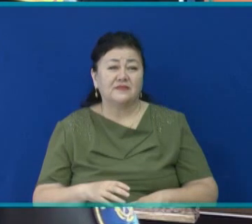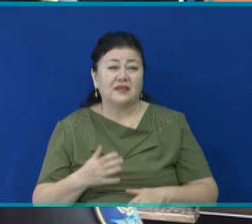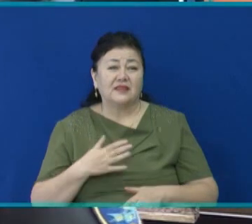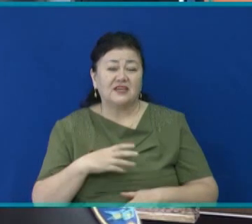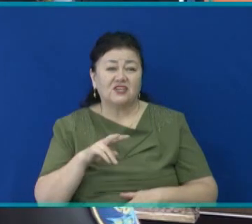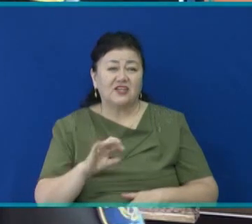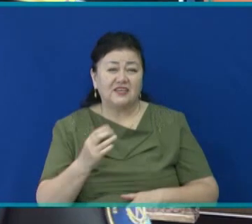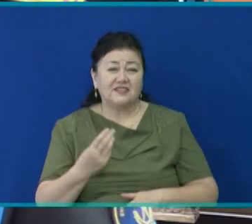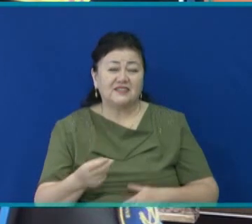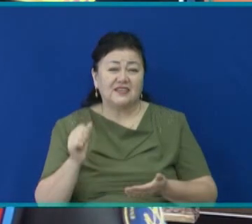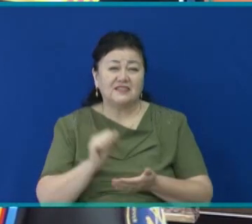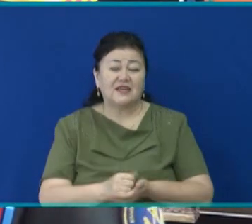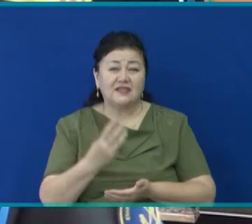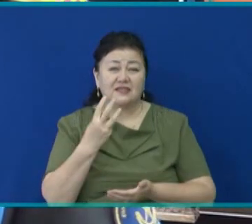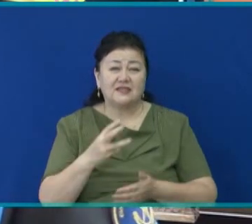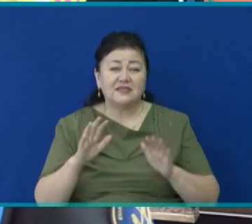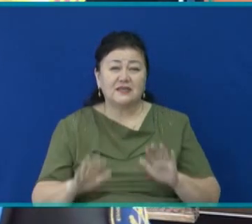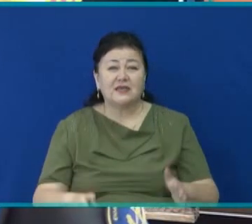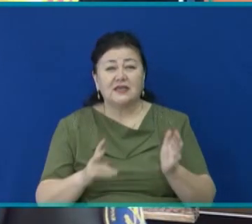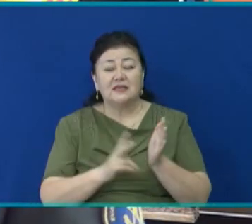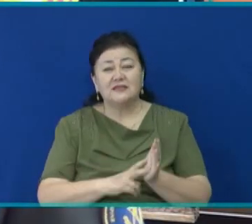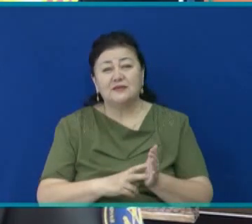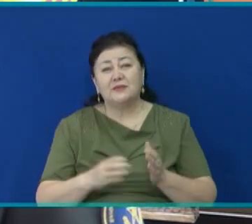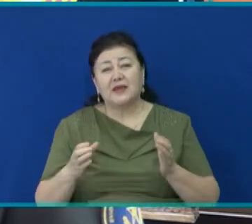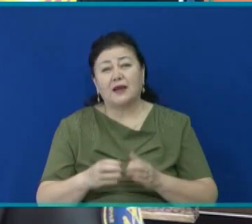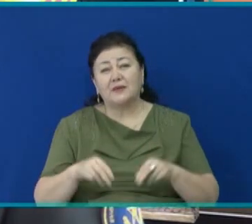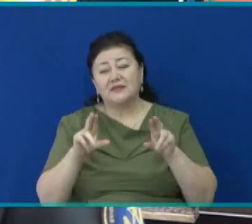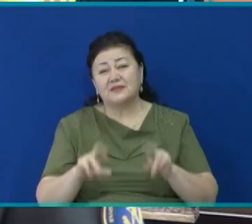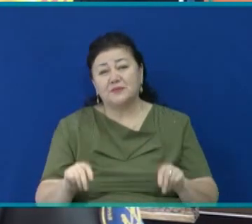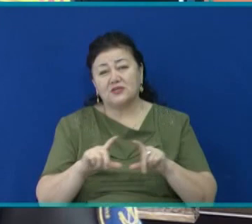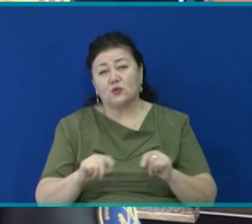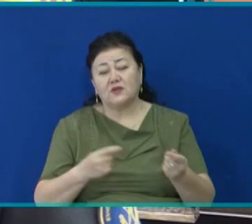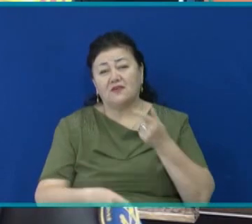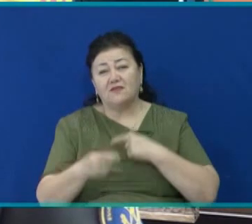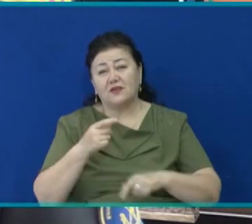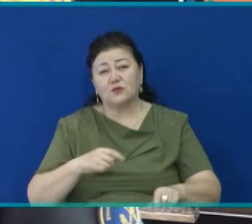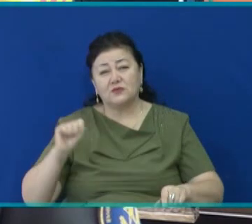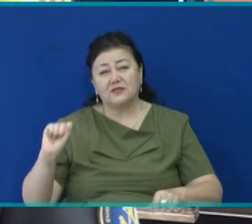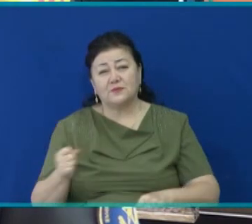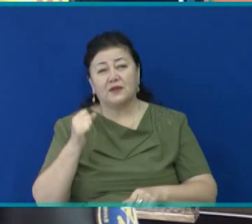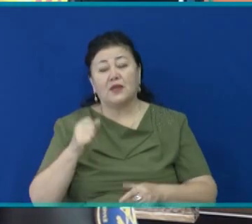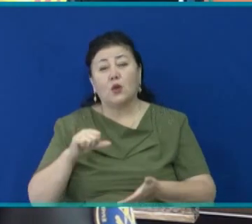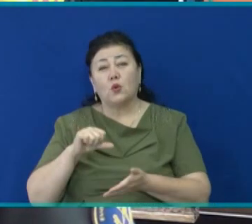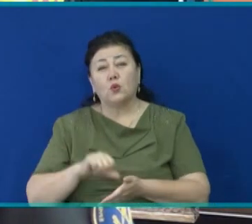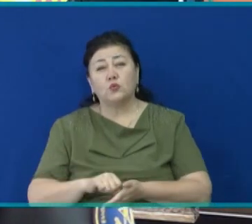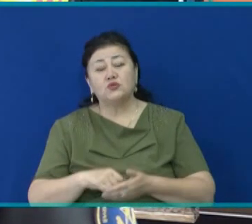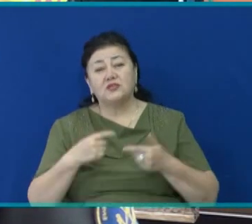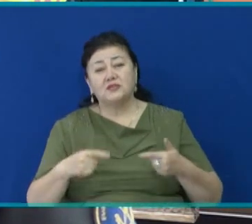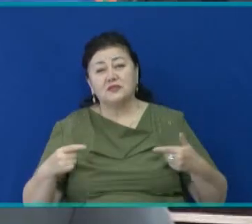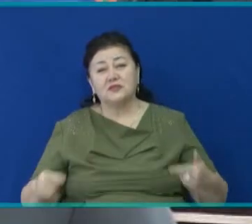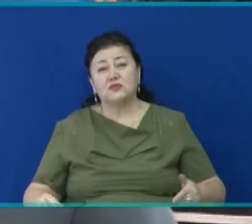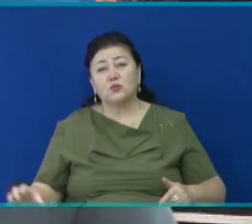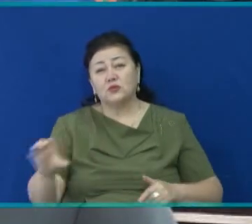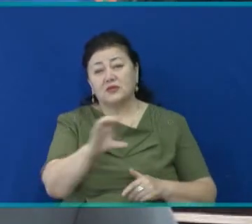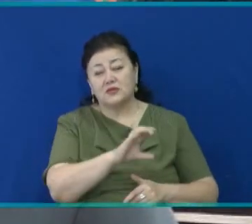Наш лицей занял третье место среди 7 команд спецшкол и вернулся с призом. Я считаю, что участие команд из других стран